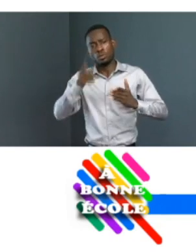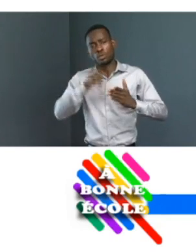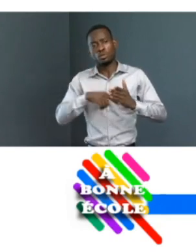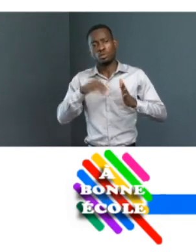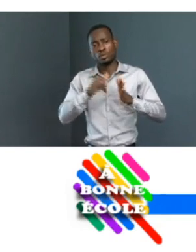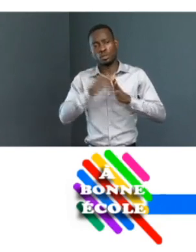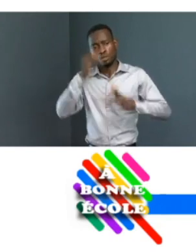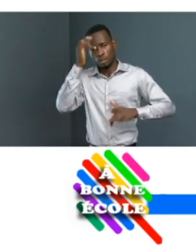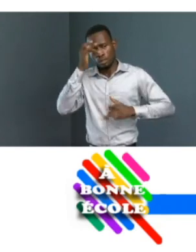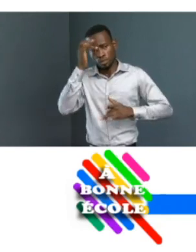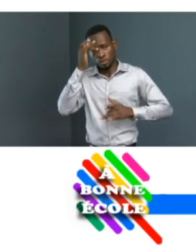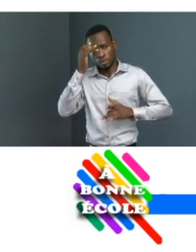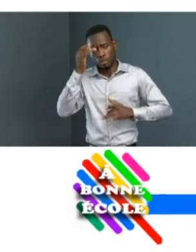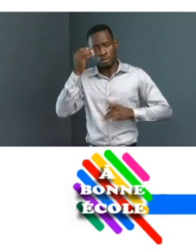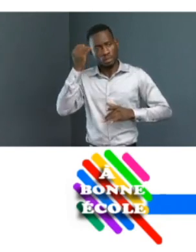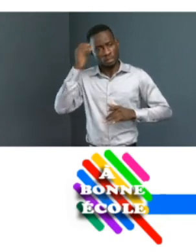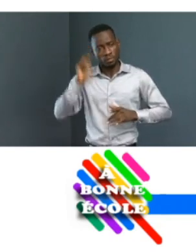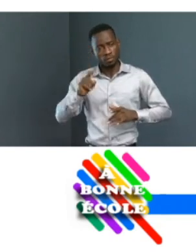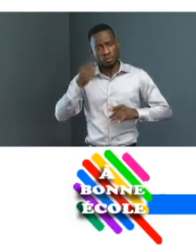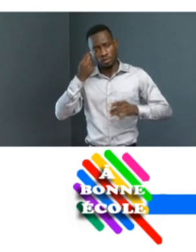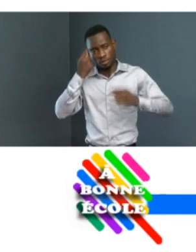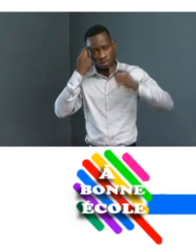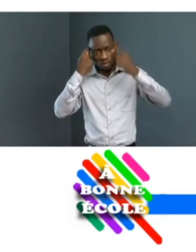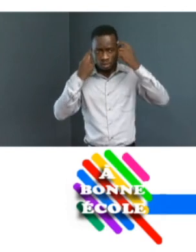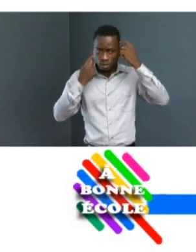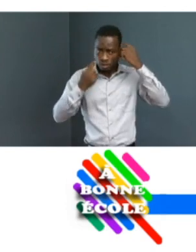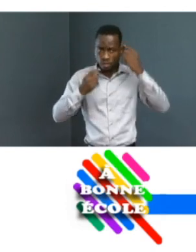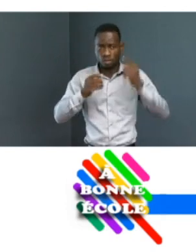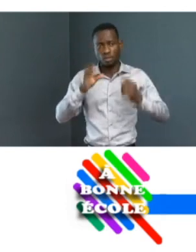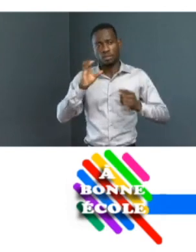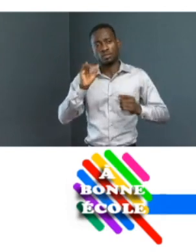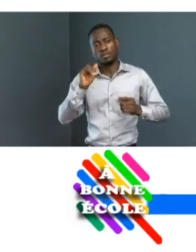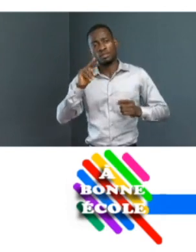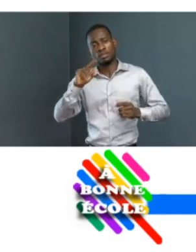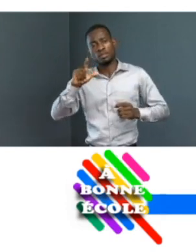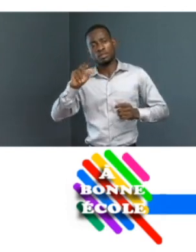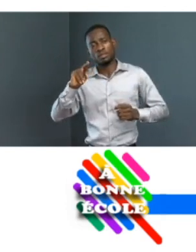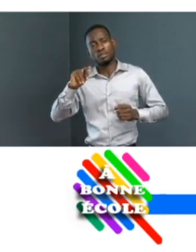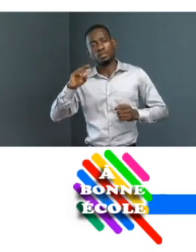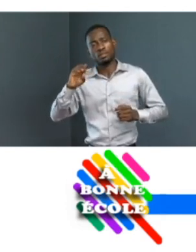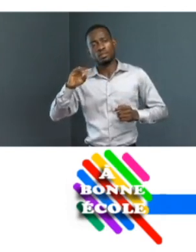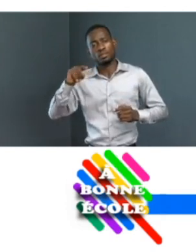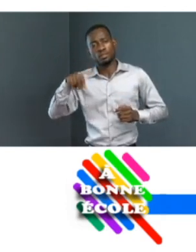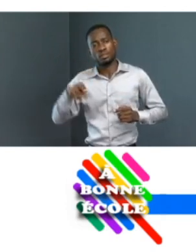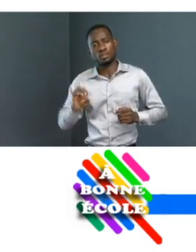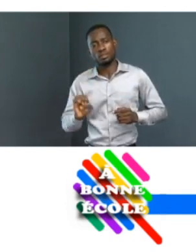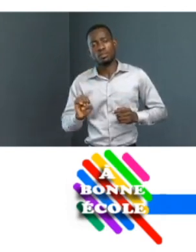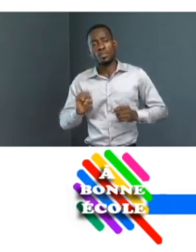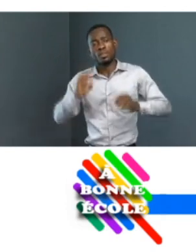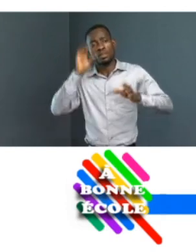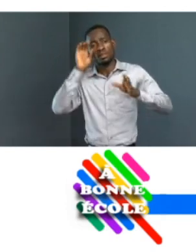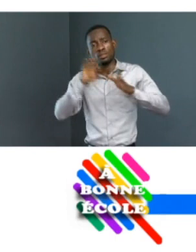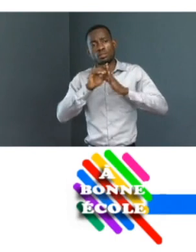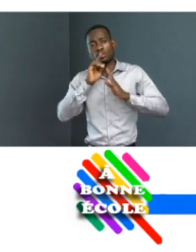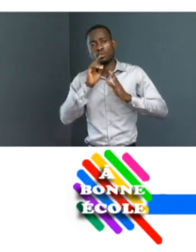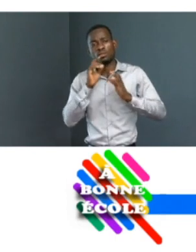cette anomalie, il faut des verres cylindriques. Donc vous voyez dans l'image, elle est